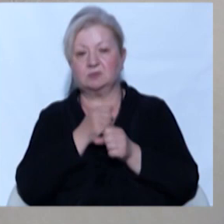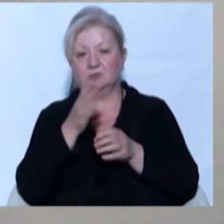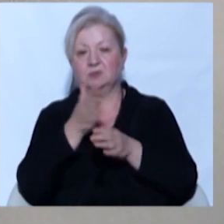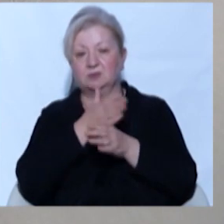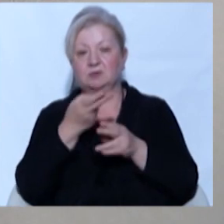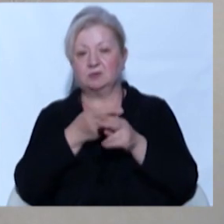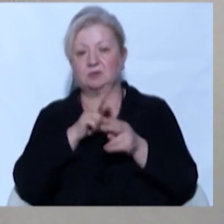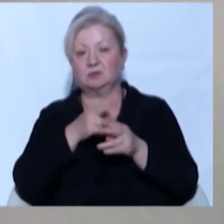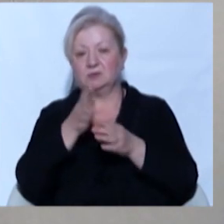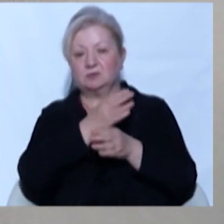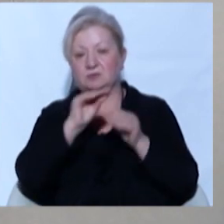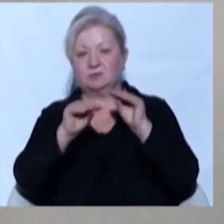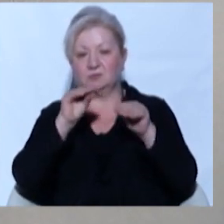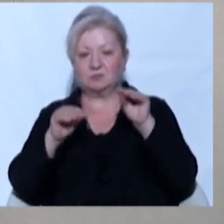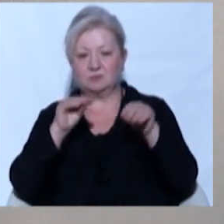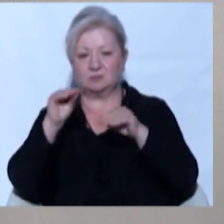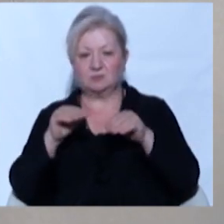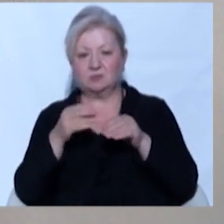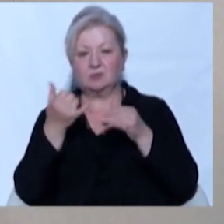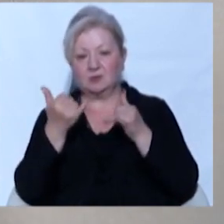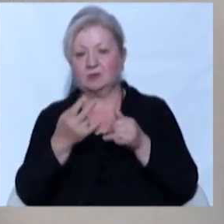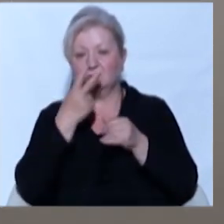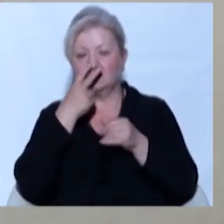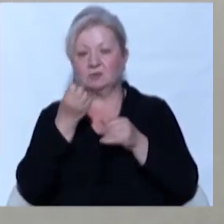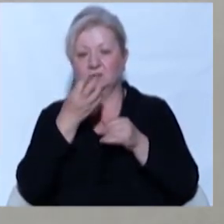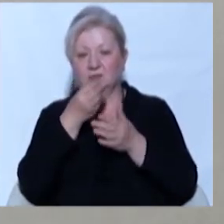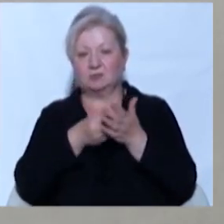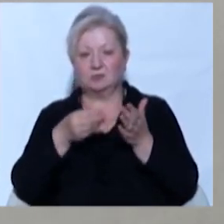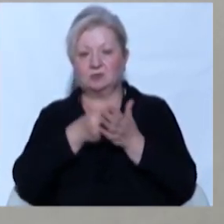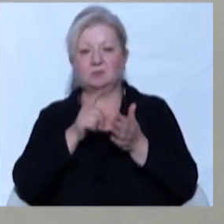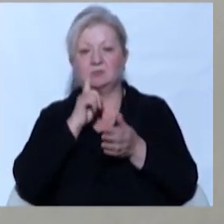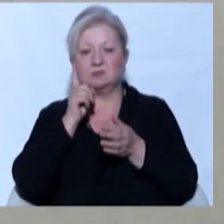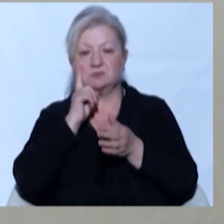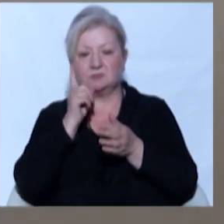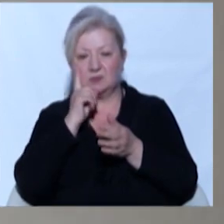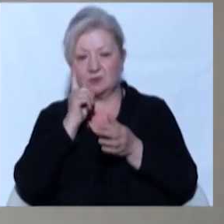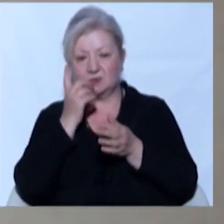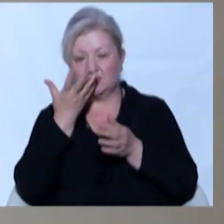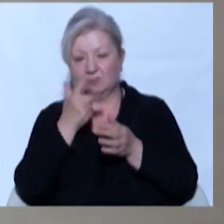აი ასე ამ დაგვარა წითელი, ანუ დაახარისხა. მოდით ახლა კიდევ მწვანე